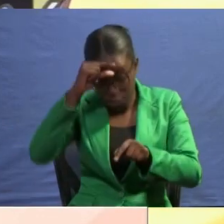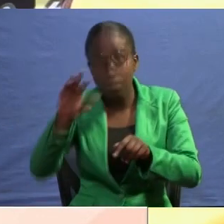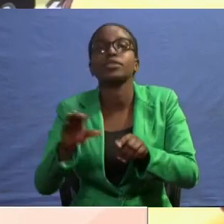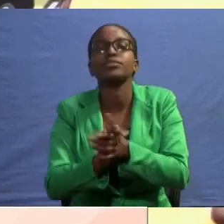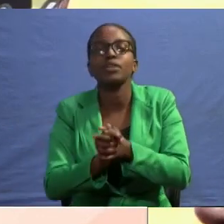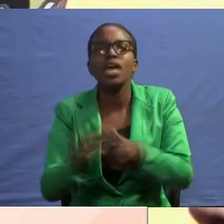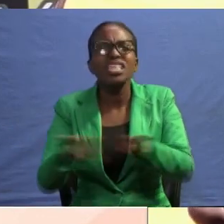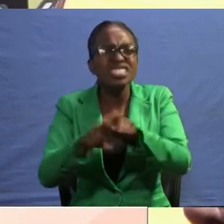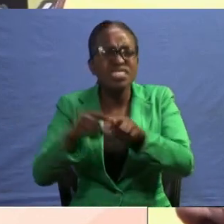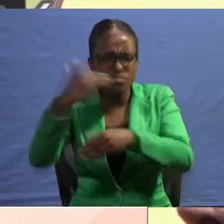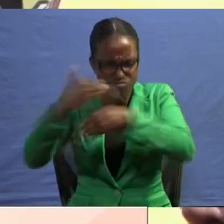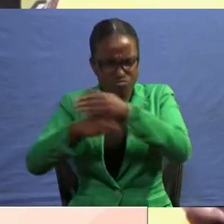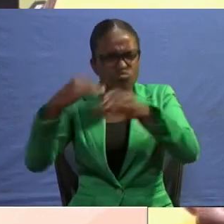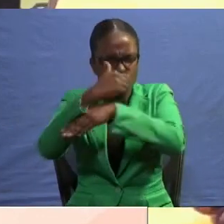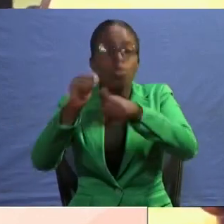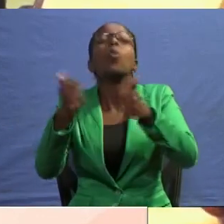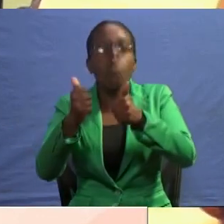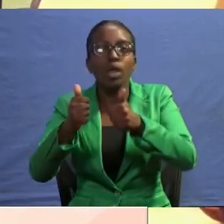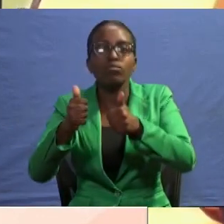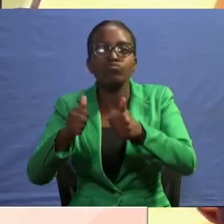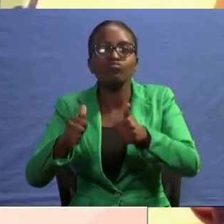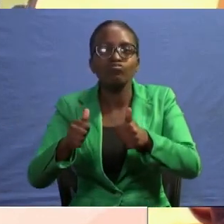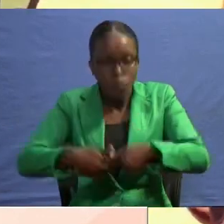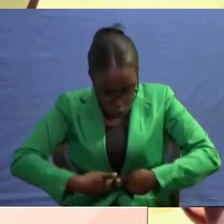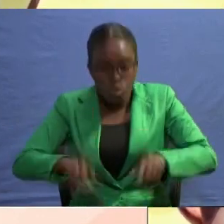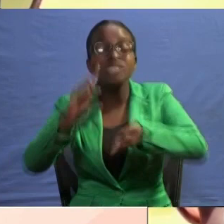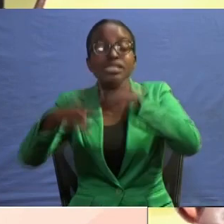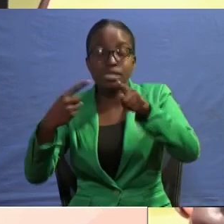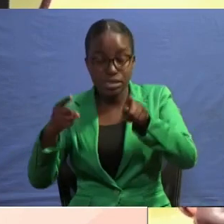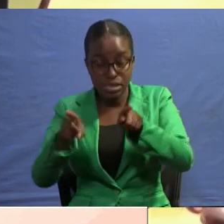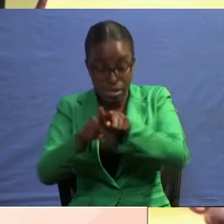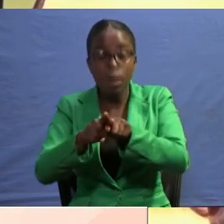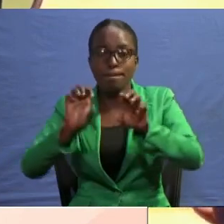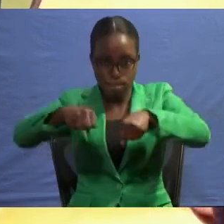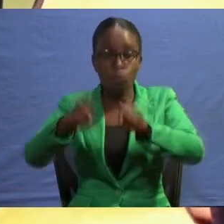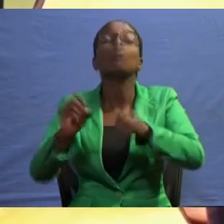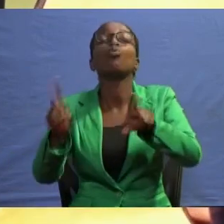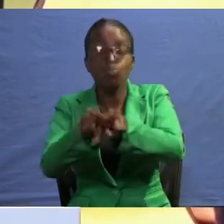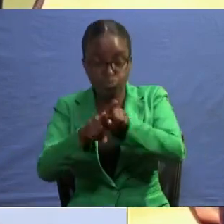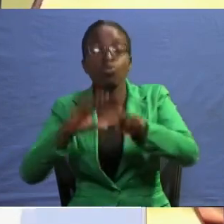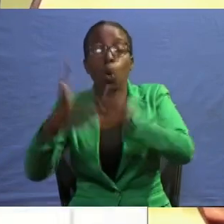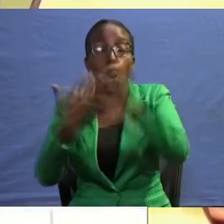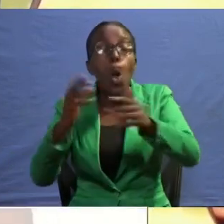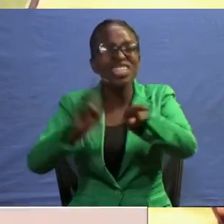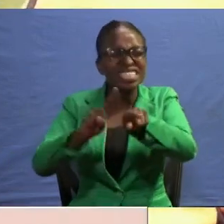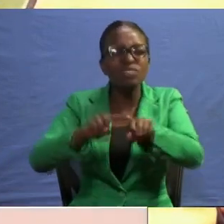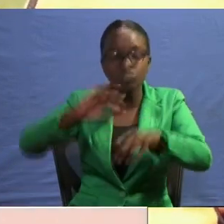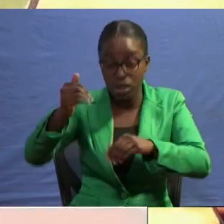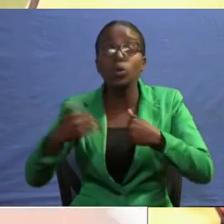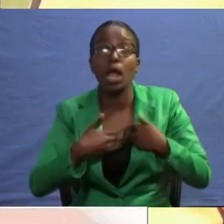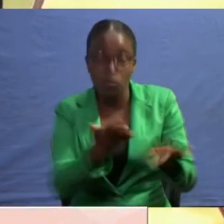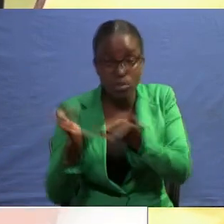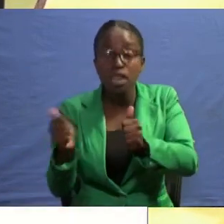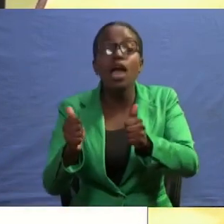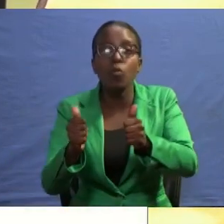Town, mafundi wa Keremare, vijana wa bebabeba, vijana wa bodaboda, vijana wote ambao wako ndani ya hii town wapewe first priority